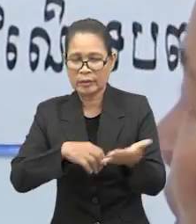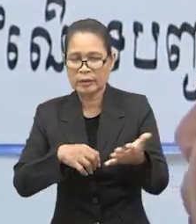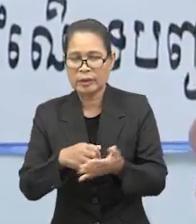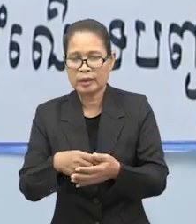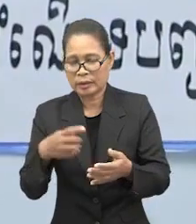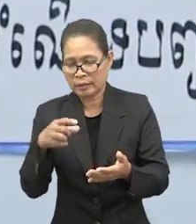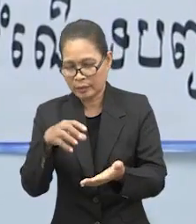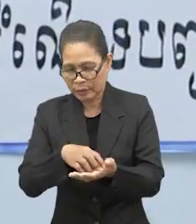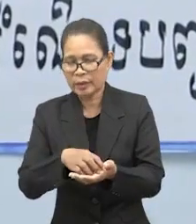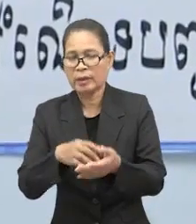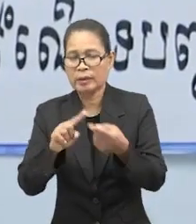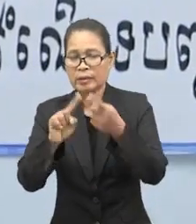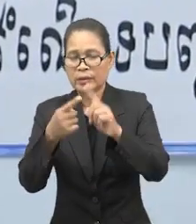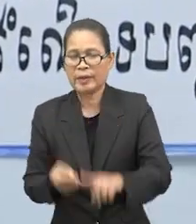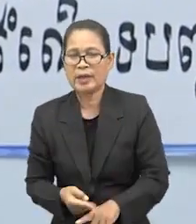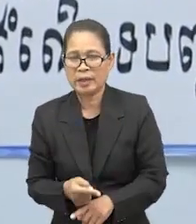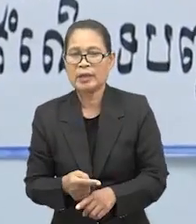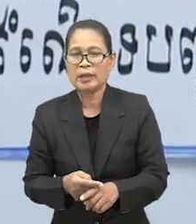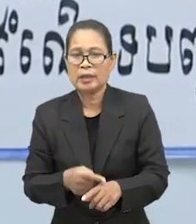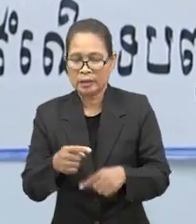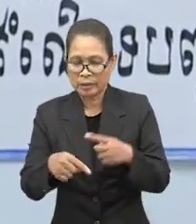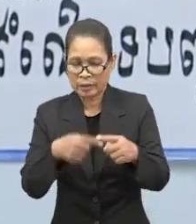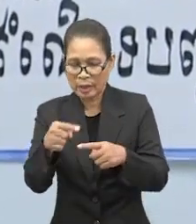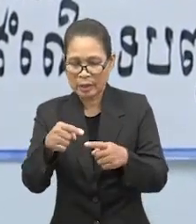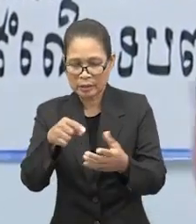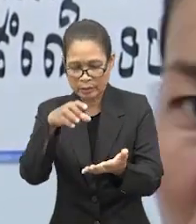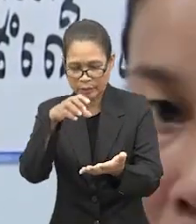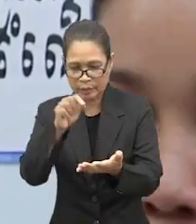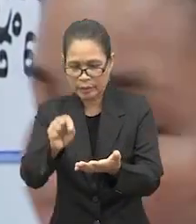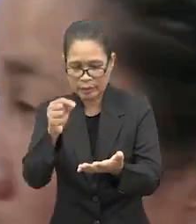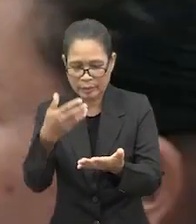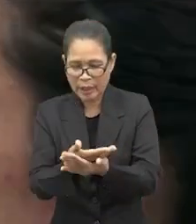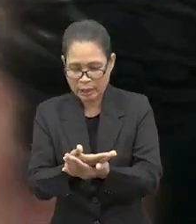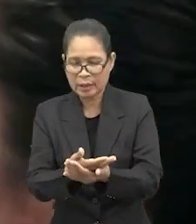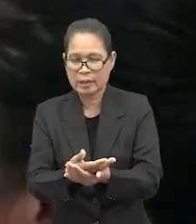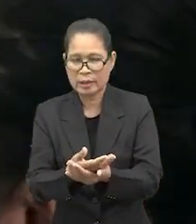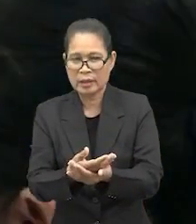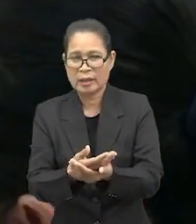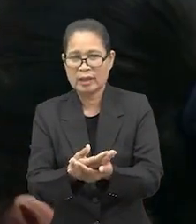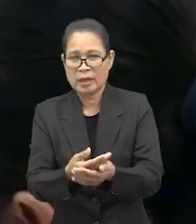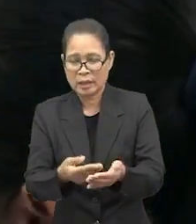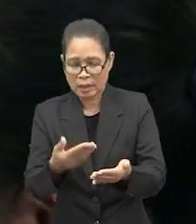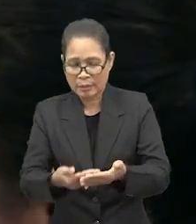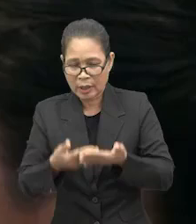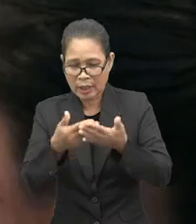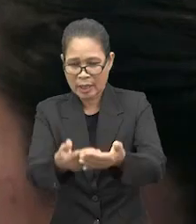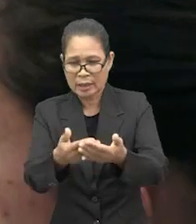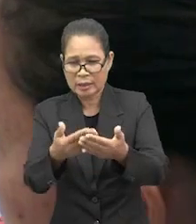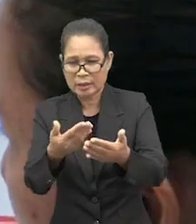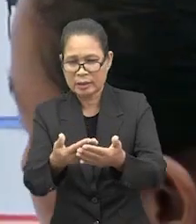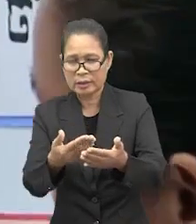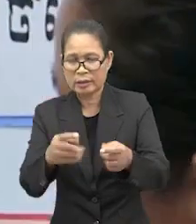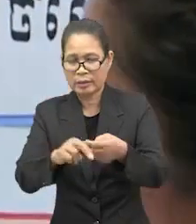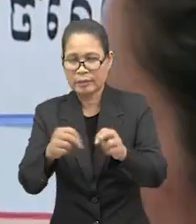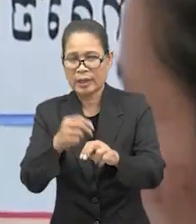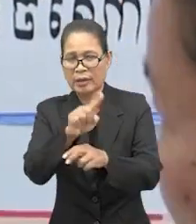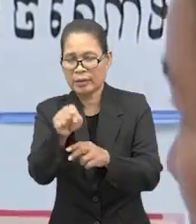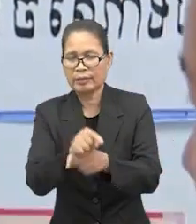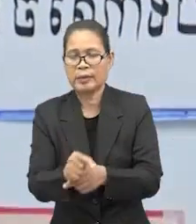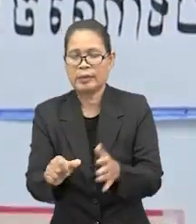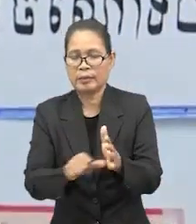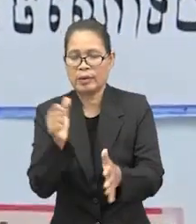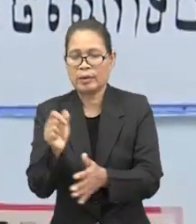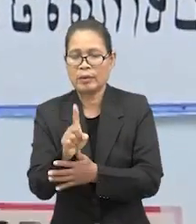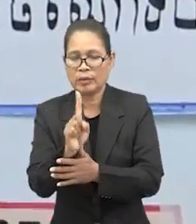đó chùm nuôn tu sập hiện đại dương châu đó chùm nạch thâm mấy đồng ấy chùm nón chương rô thâm mấy cư ca bóng ca chùm